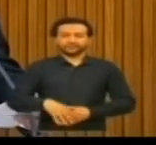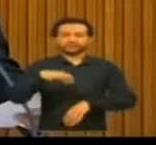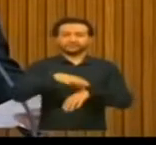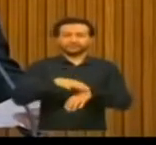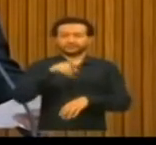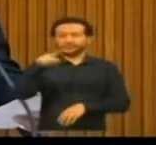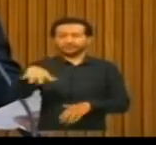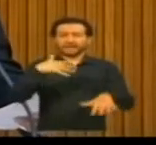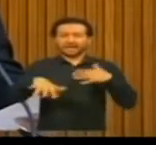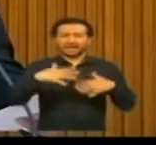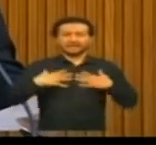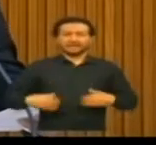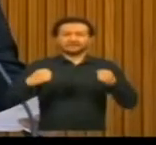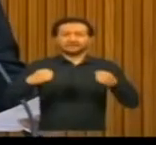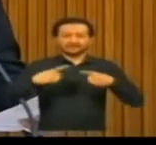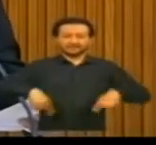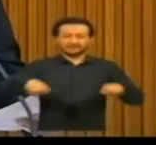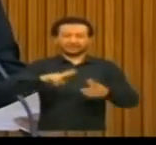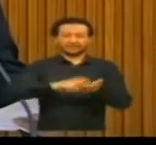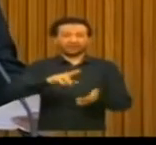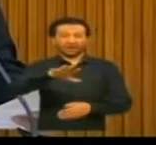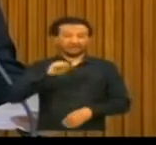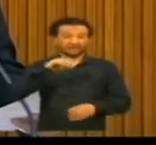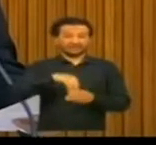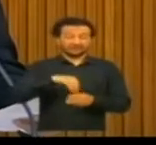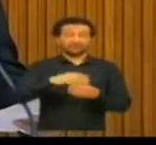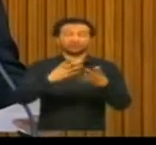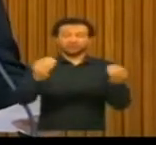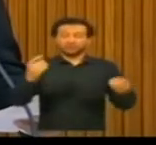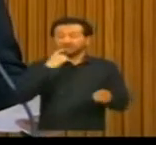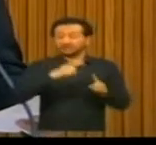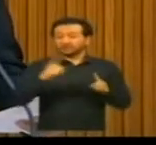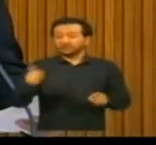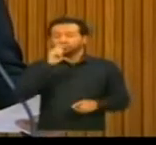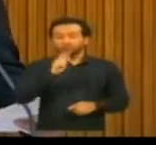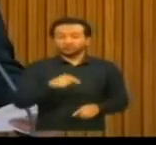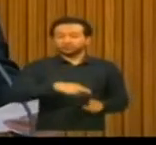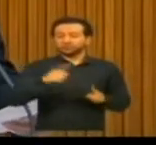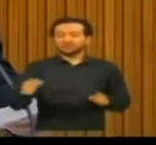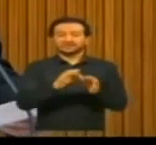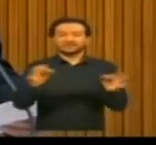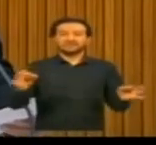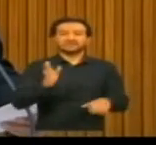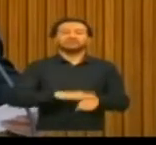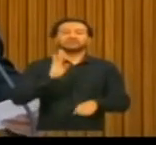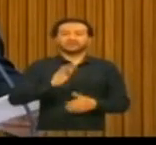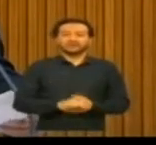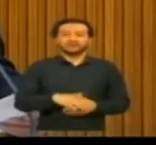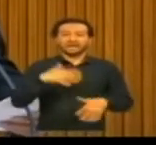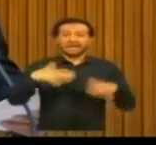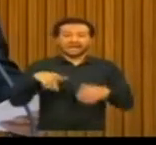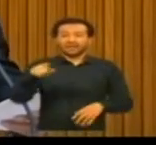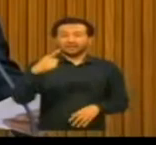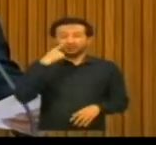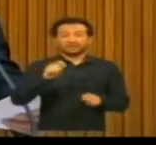Hastanelerde engelli sağlık kurulu rapor alma konusunda onlarca yıldır verilen sözler bugüne kadar tutulmadı diyor. Engellilerin